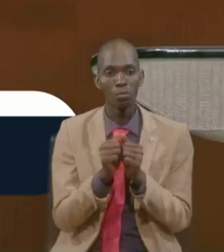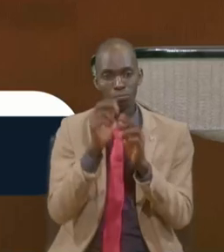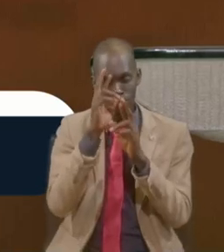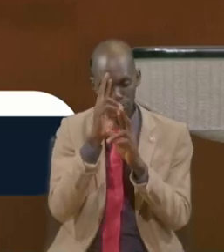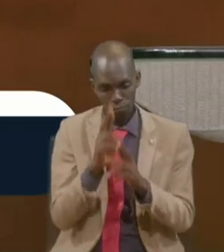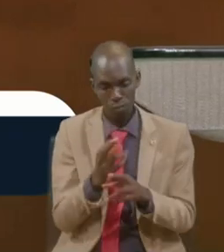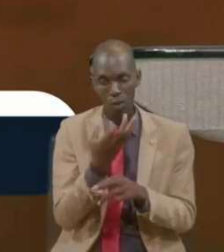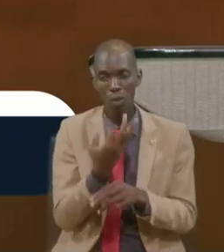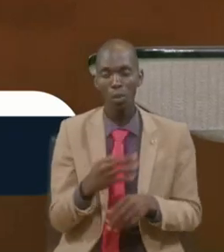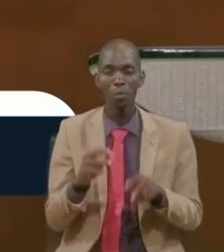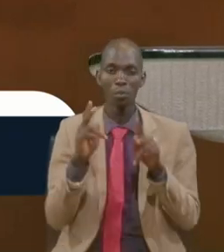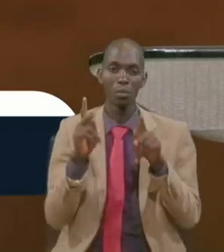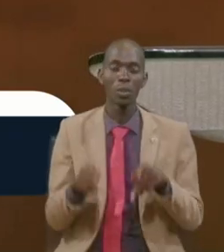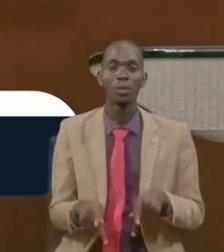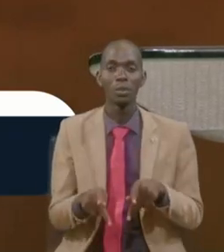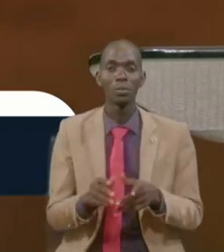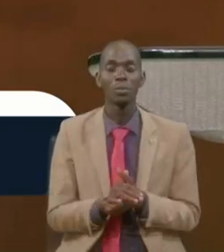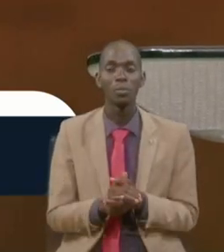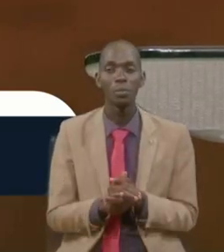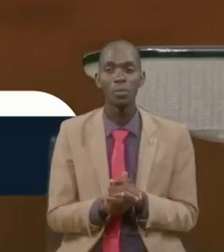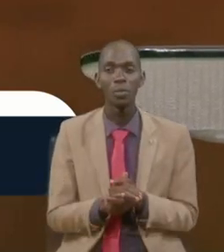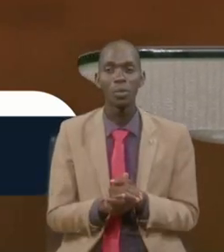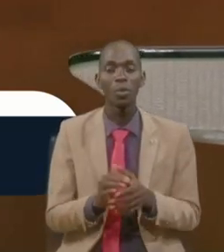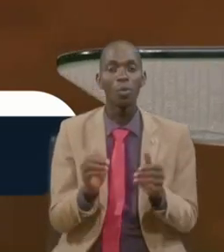exempte de toute acception de personne.